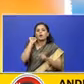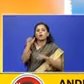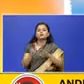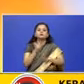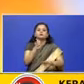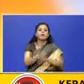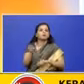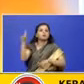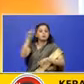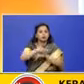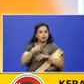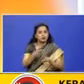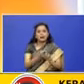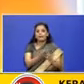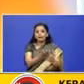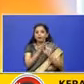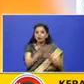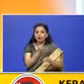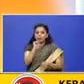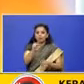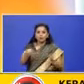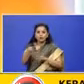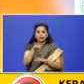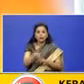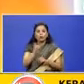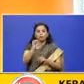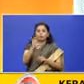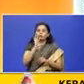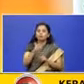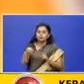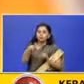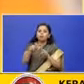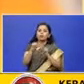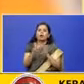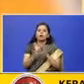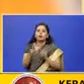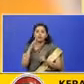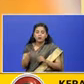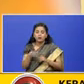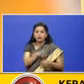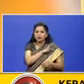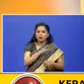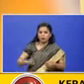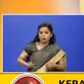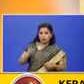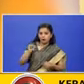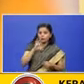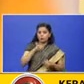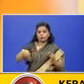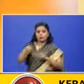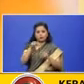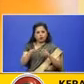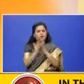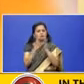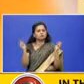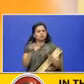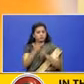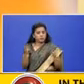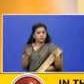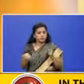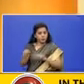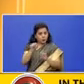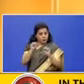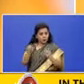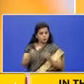मनाएगा, केरला पिरावी मनाया जाएगा, कर्नाटका राज्योत्सव मनाया जाएगा। इसी